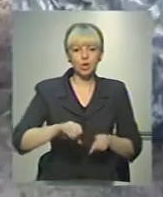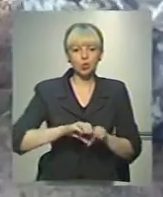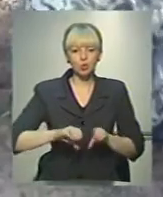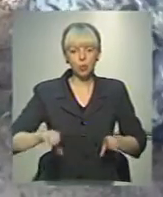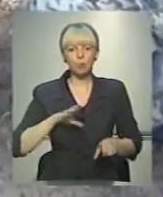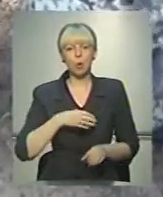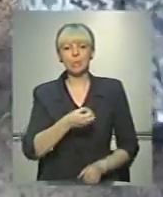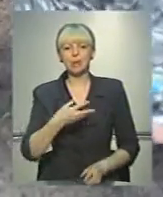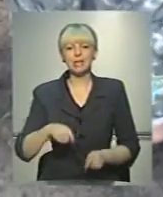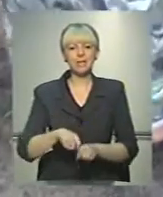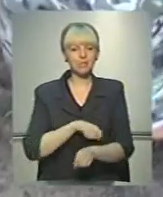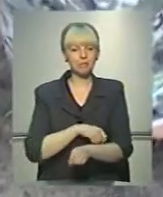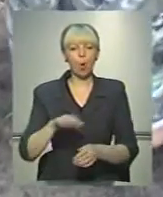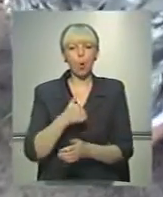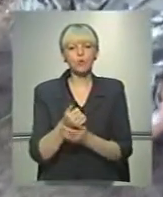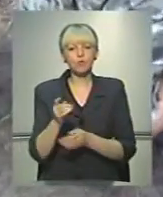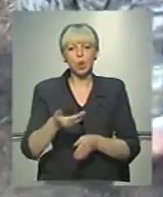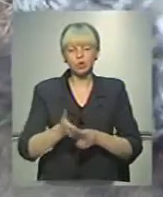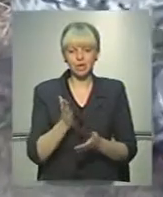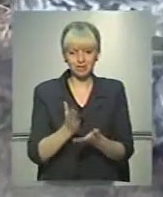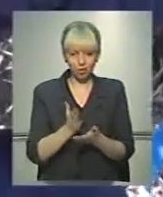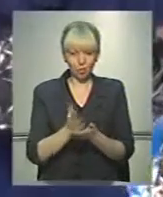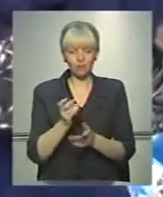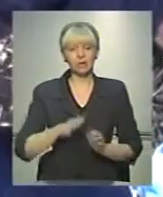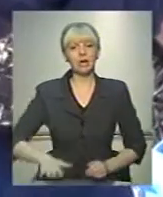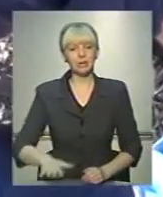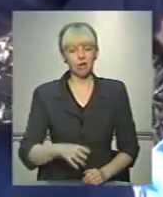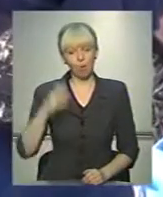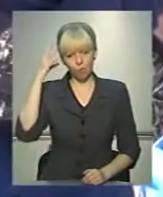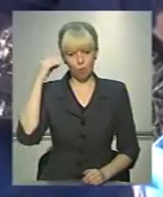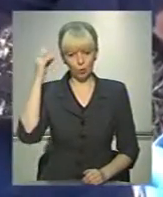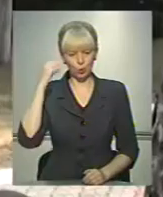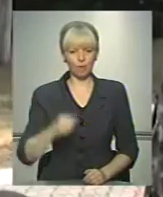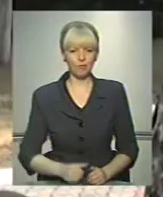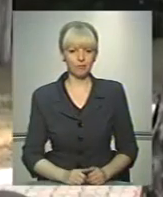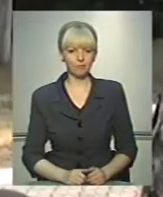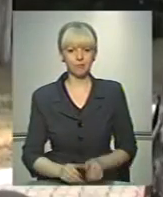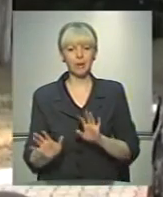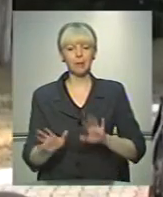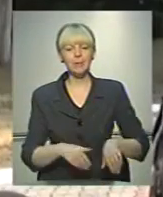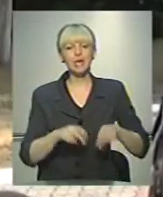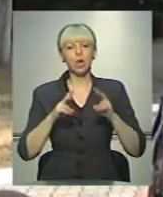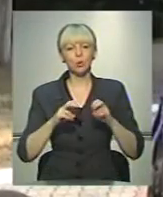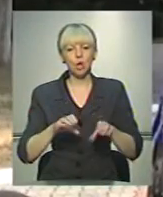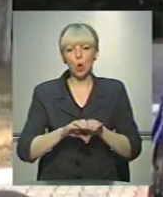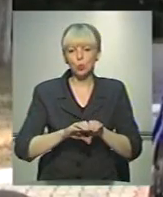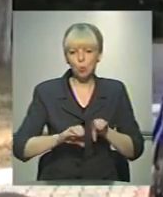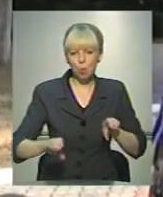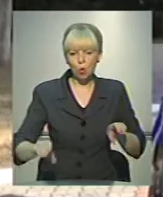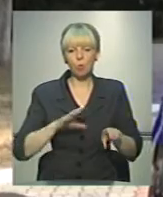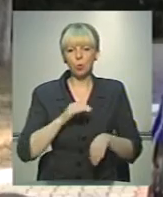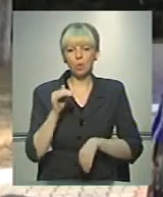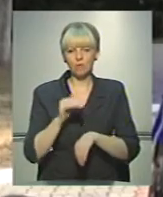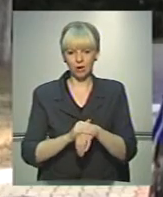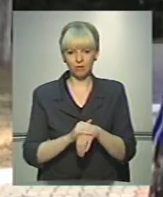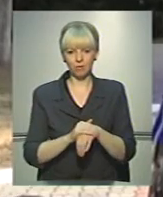була 15 метрів. Основна його частина знаходилася на території Молдови. Після дослідження трубопроводу було